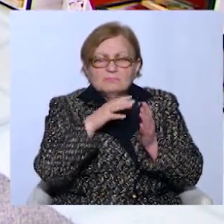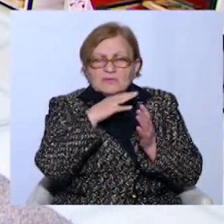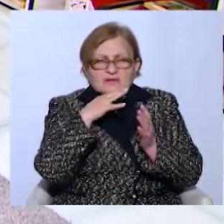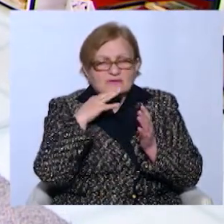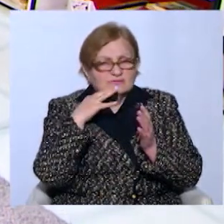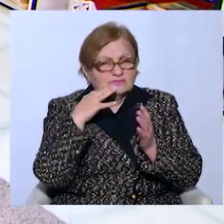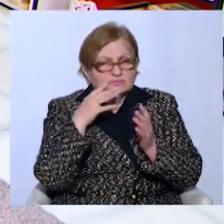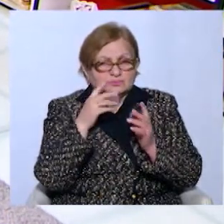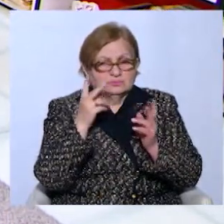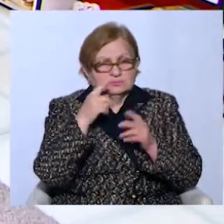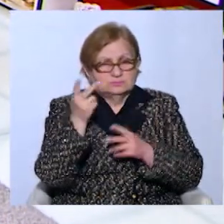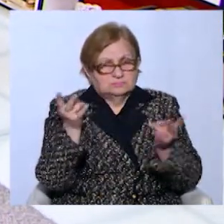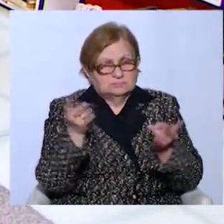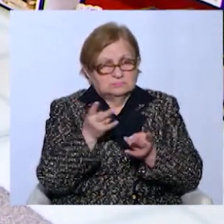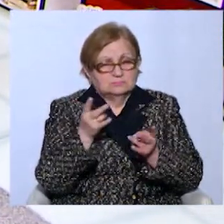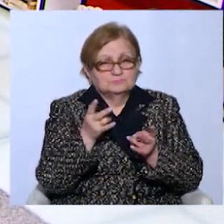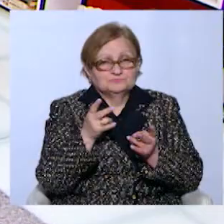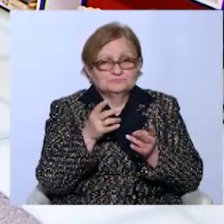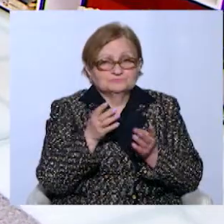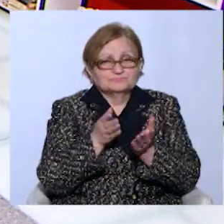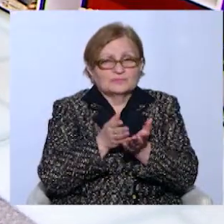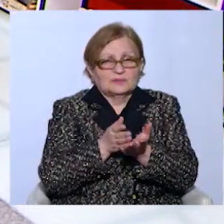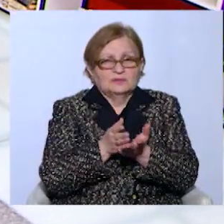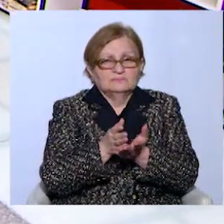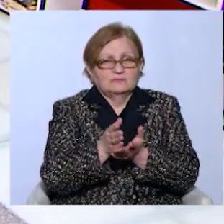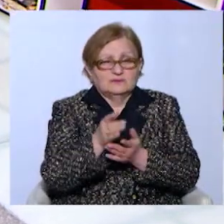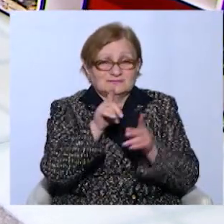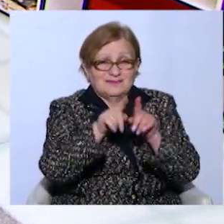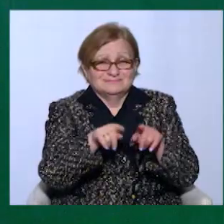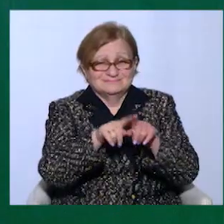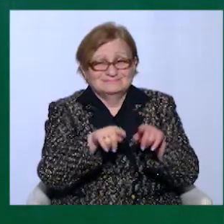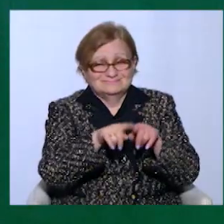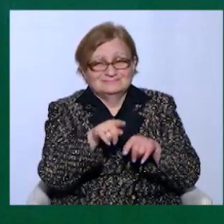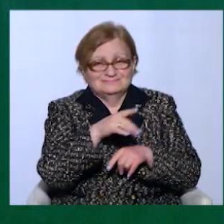დაგჭირდება. გავყოთ ამ ჩვენი ამოცანების კეთებას.